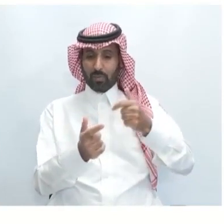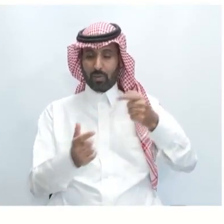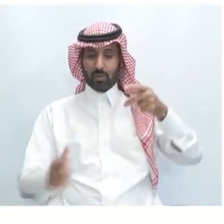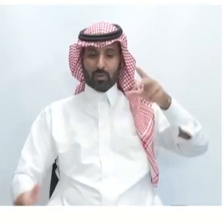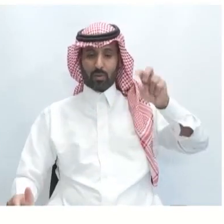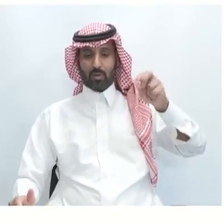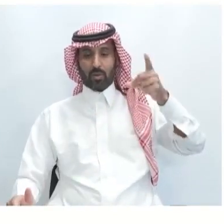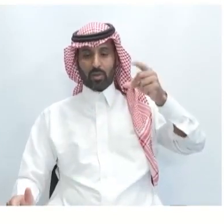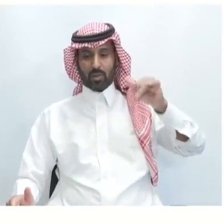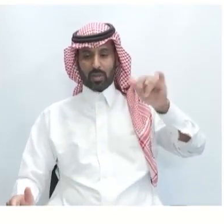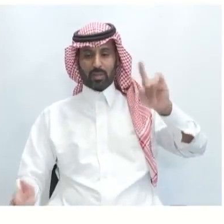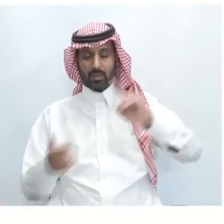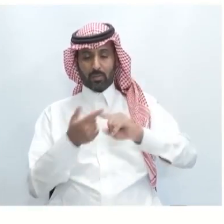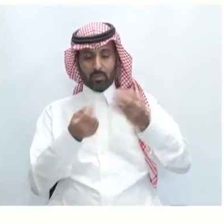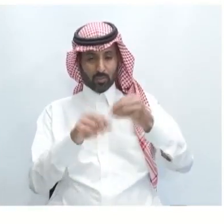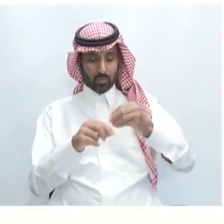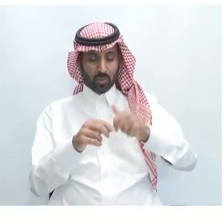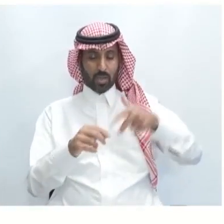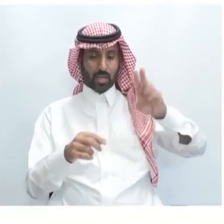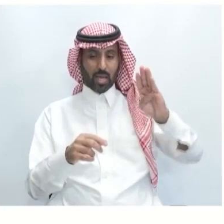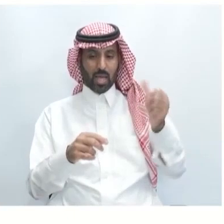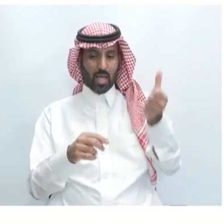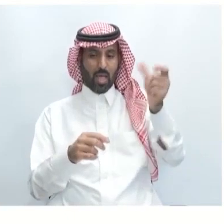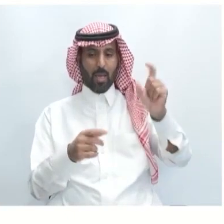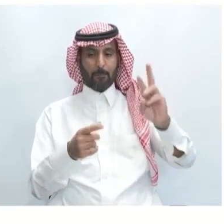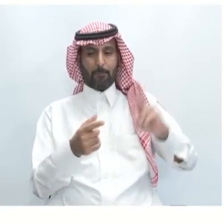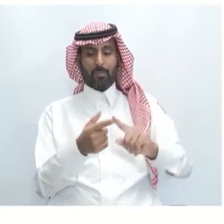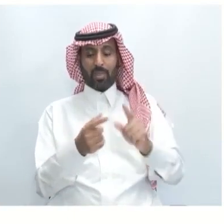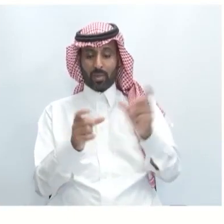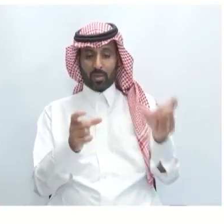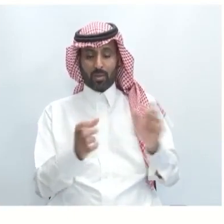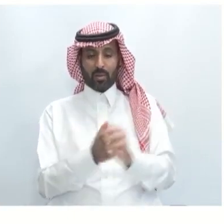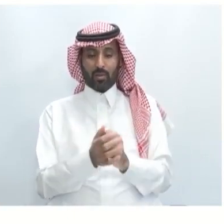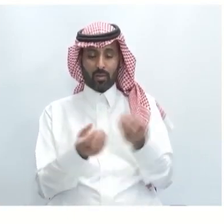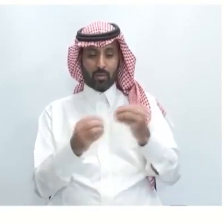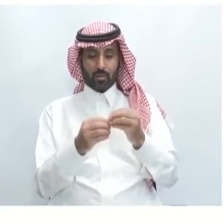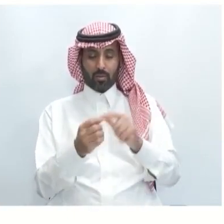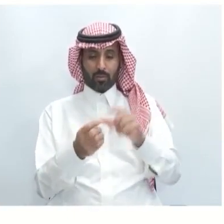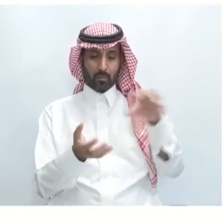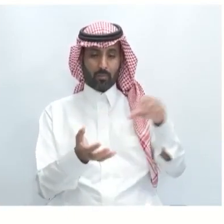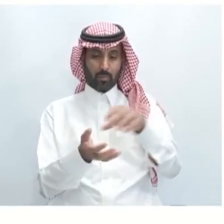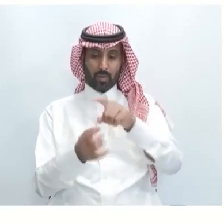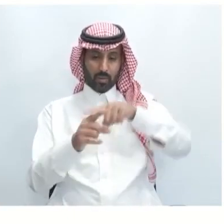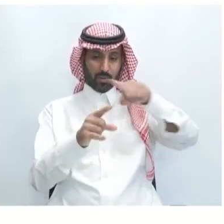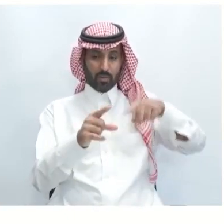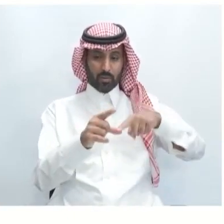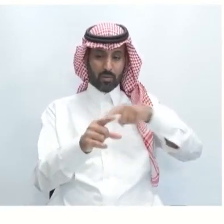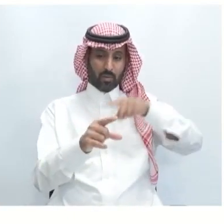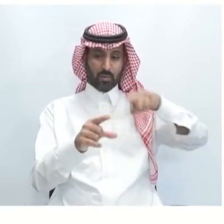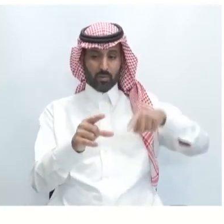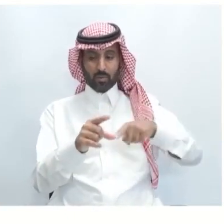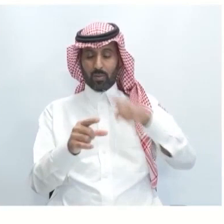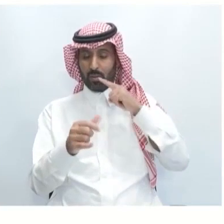قطبي لوجود مجموعه الالكانات بالنسبه للمركب الثاني هو وجود فيه مجموعات او حلقات اروماتيه